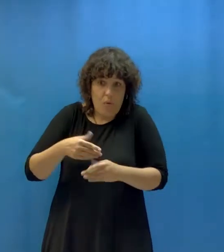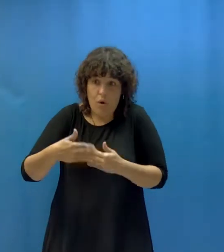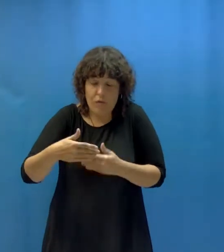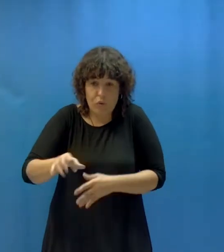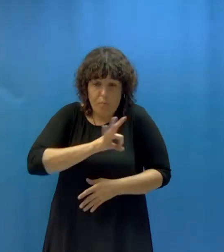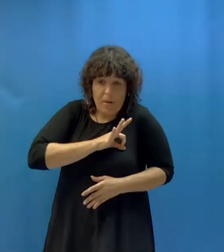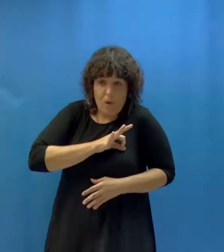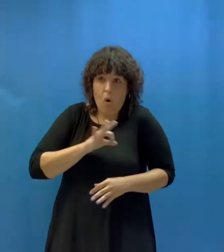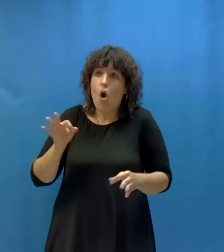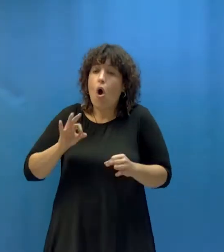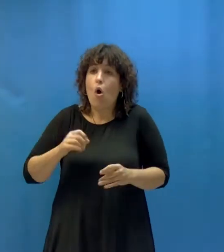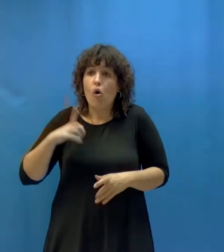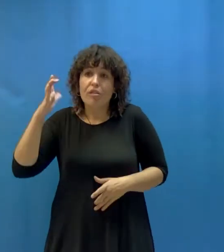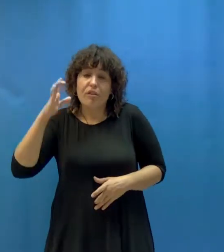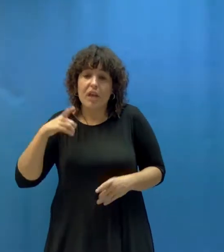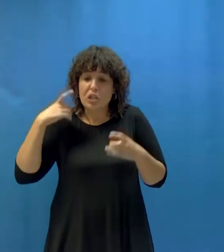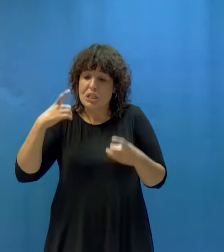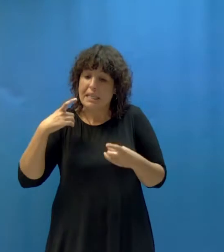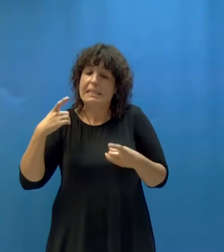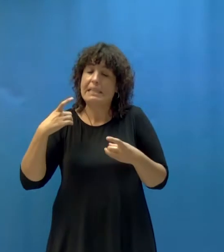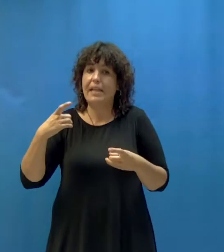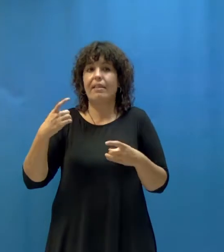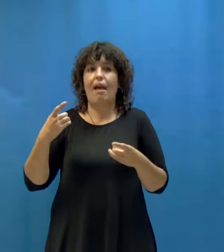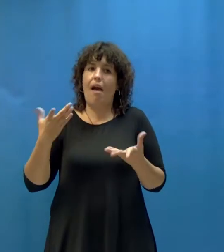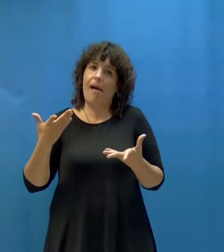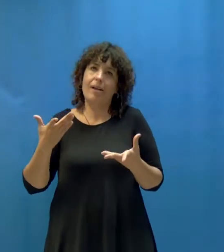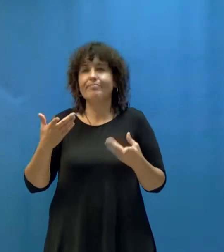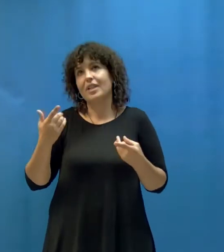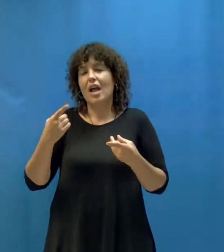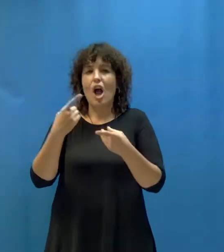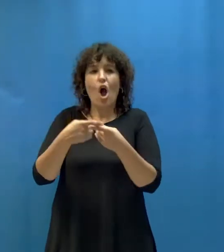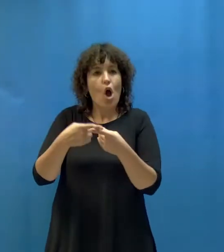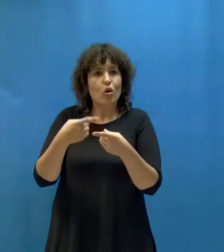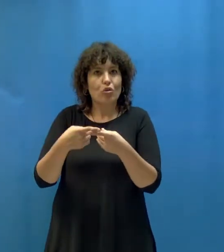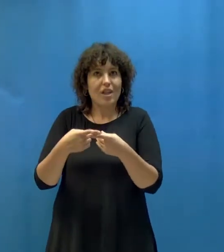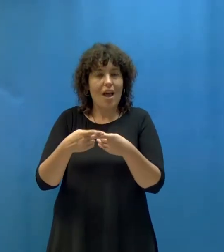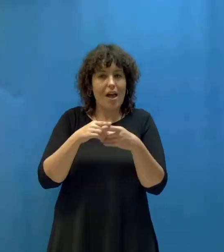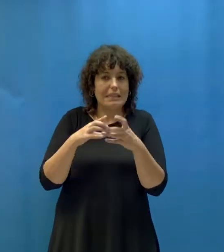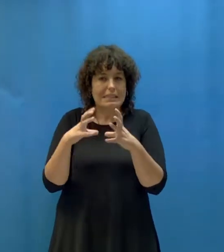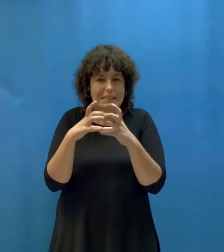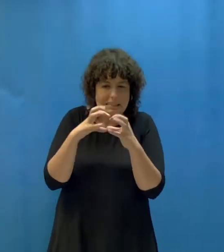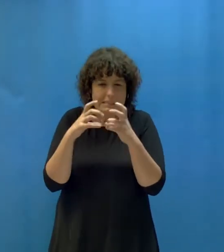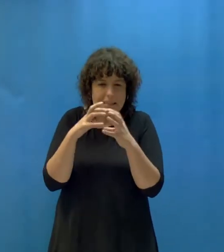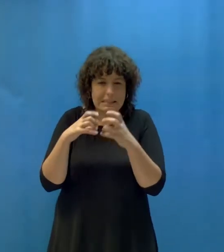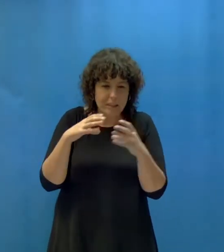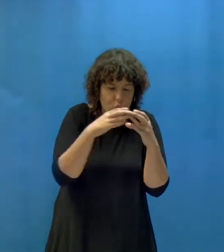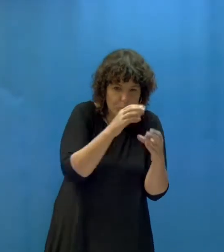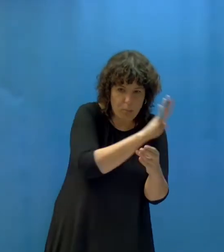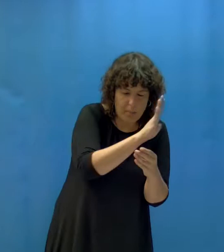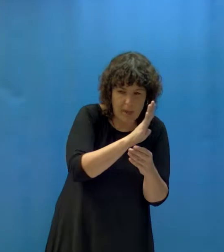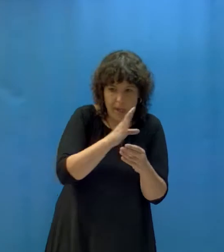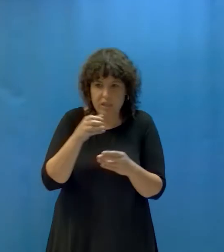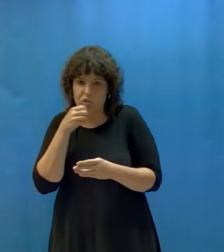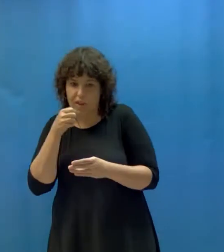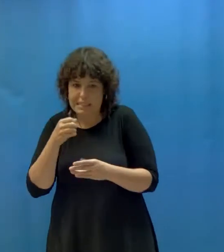portar Ciudadanos al seu terreny amb maniobres similars a les que hem vist últimament en Diputació entre el Partit Popular i el Partit Socialista. Només